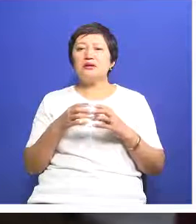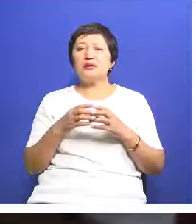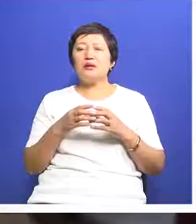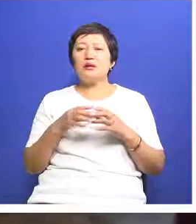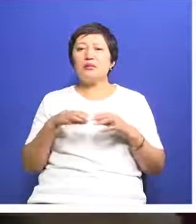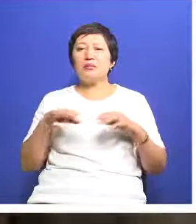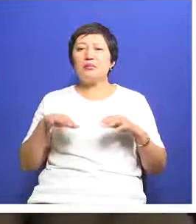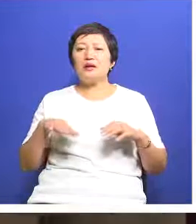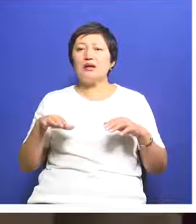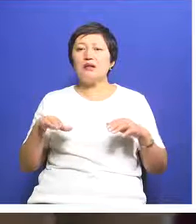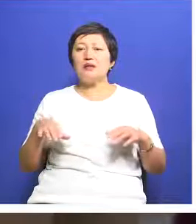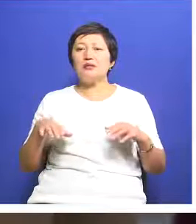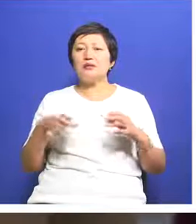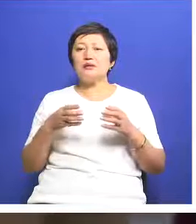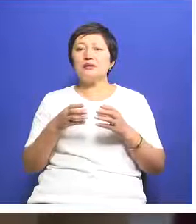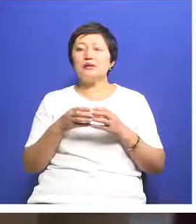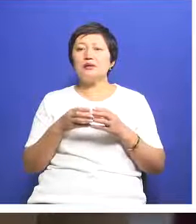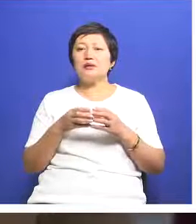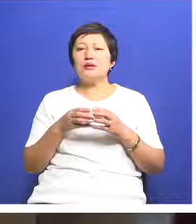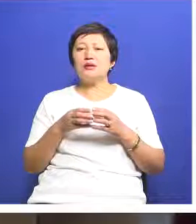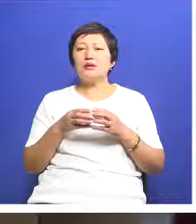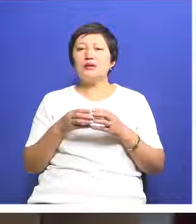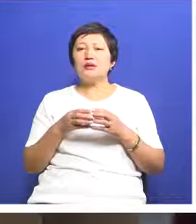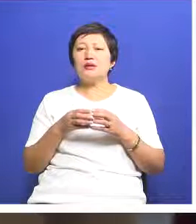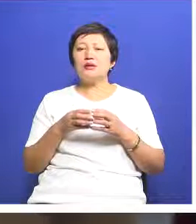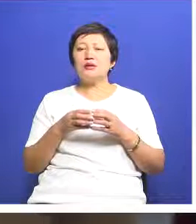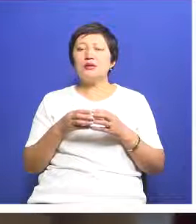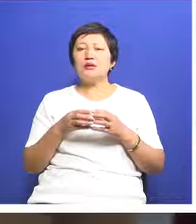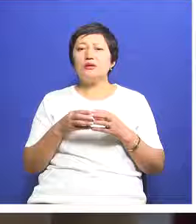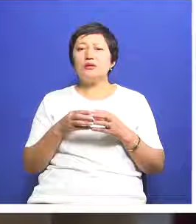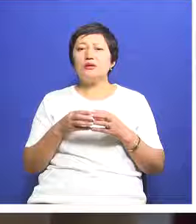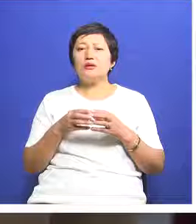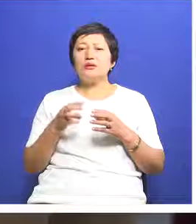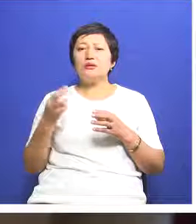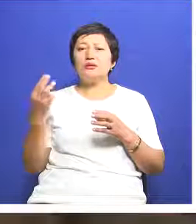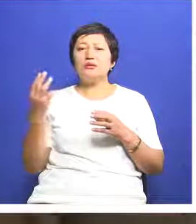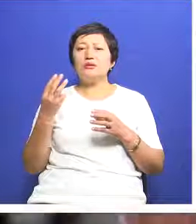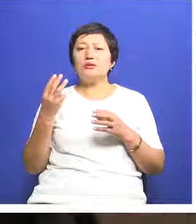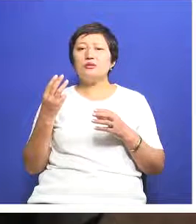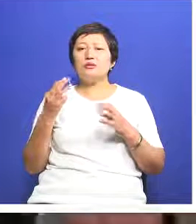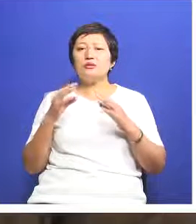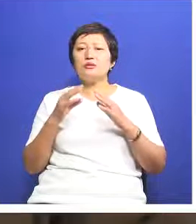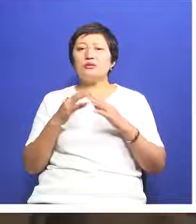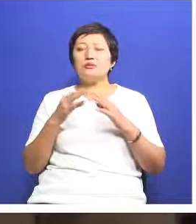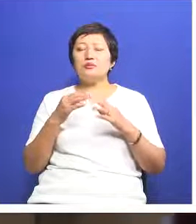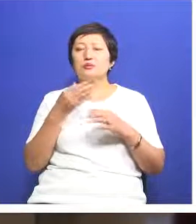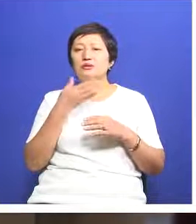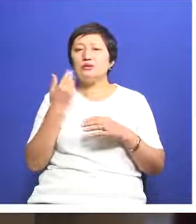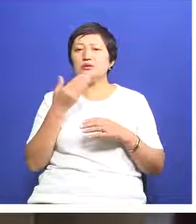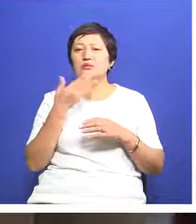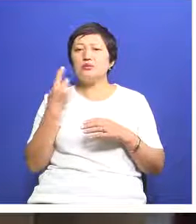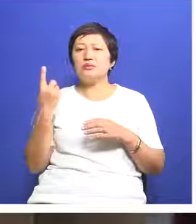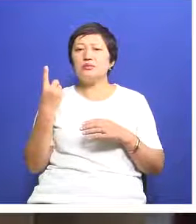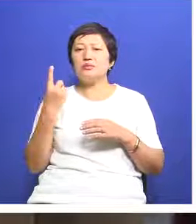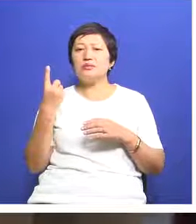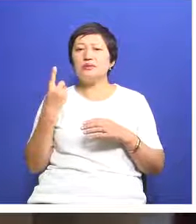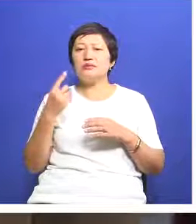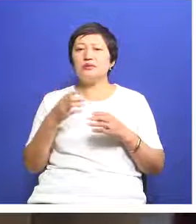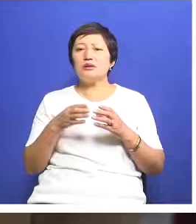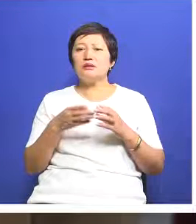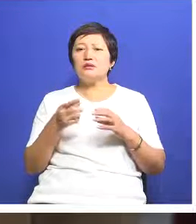Бір баламызды үй салып беруге жеріміз жоқ. Бір баламызға